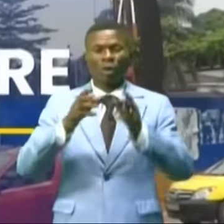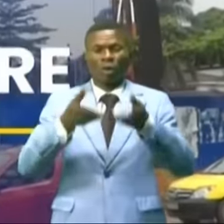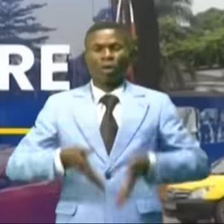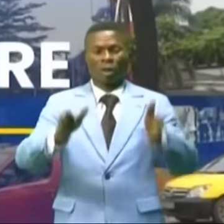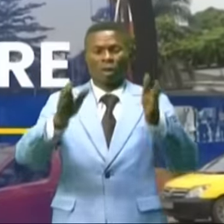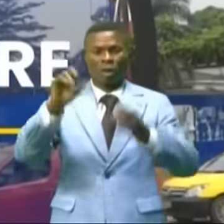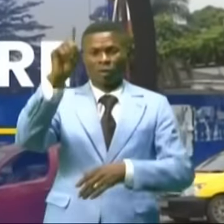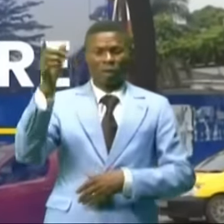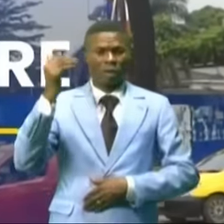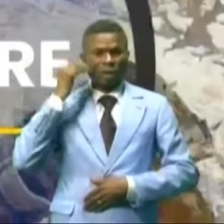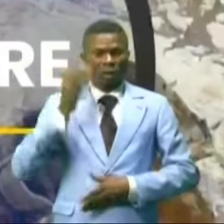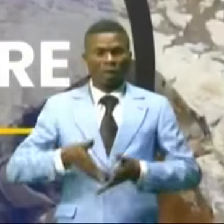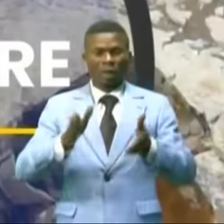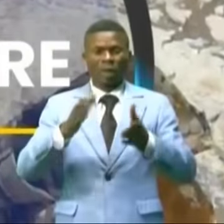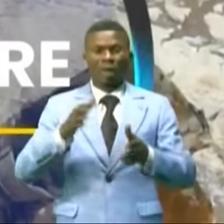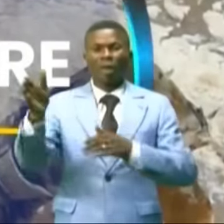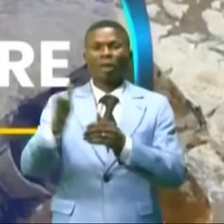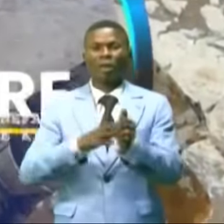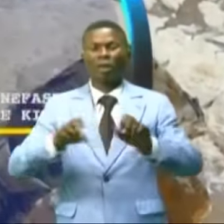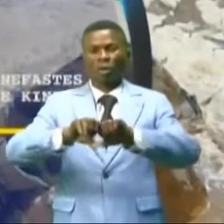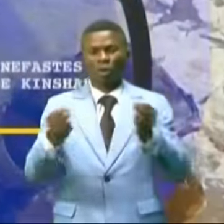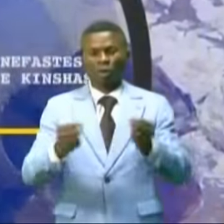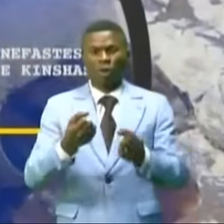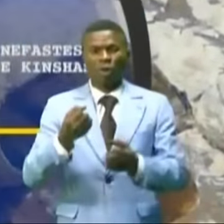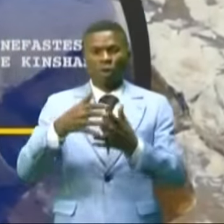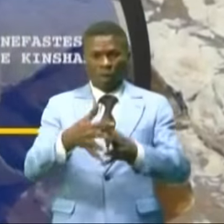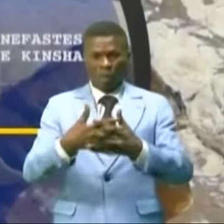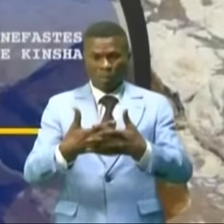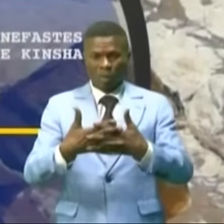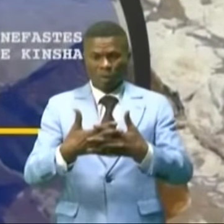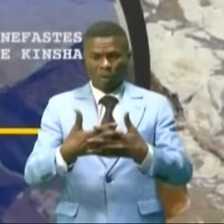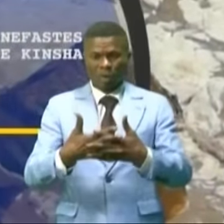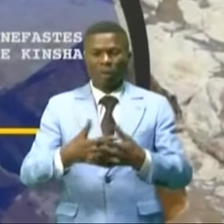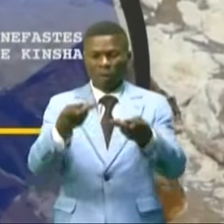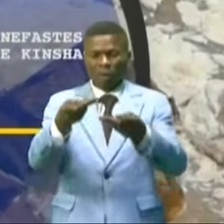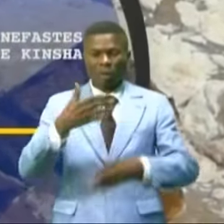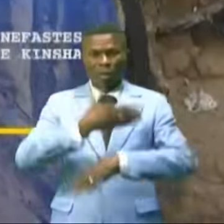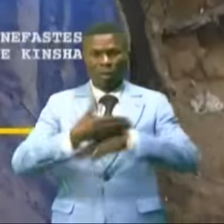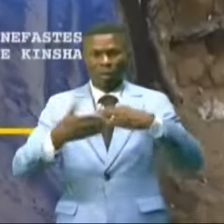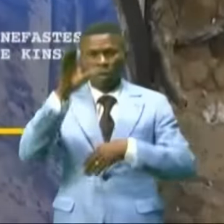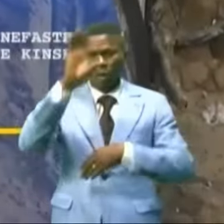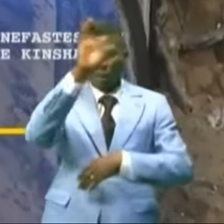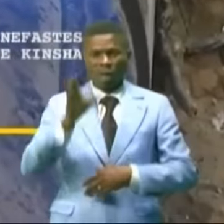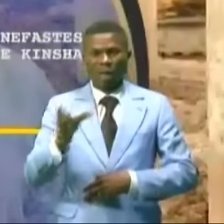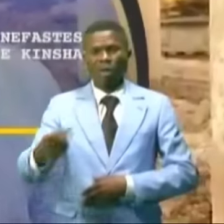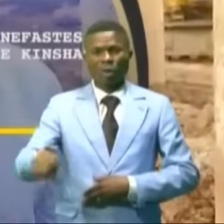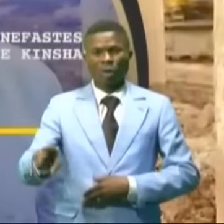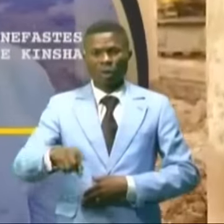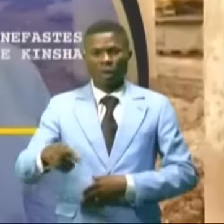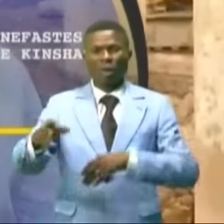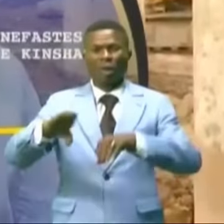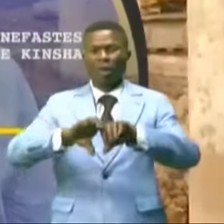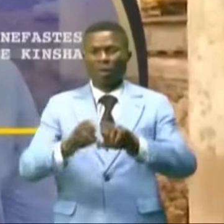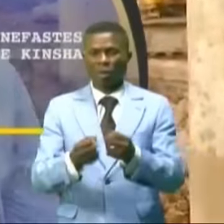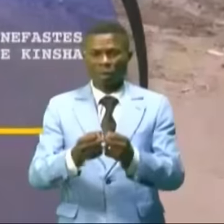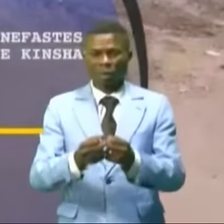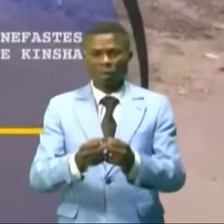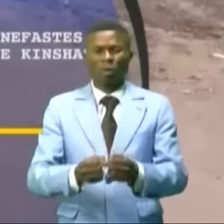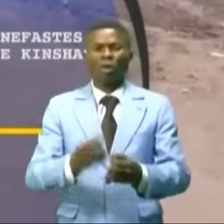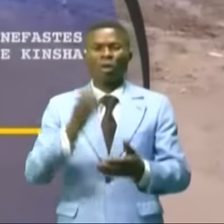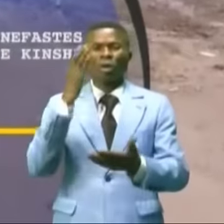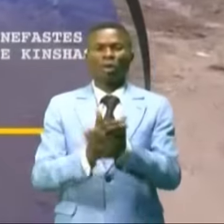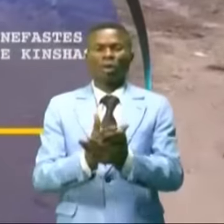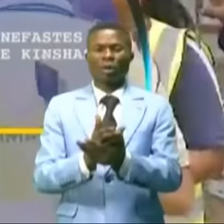l'avenue Kisangani a été endommagée par un engin dans un chantier de construction dans la commune de la Gombe, causant ainsi une interruption